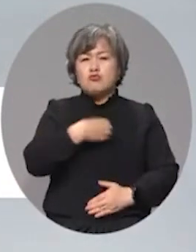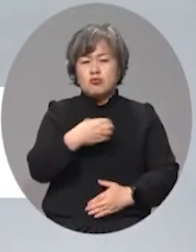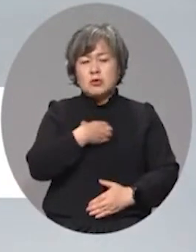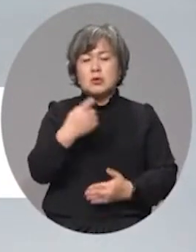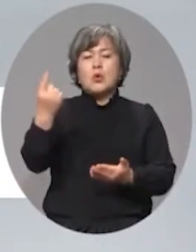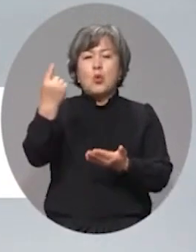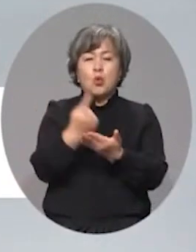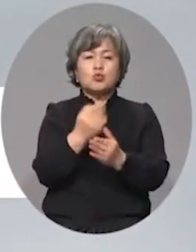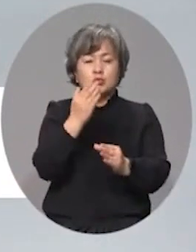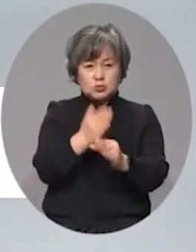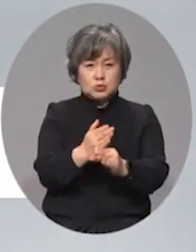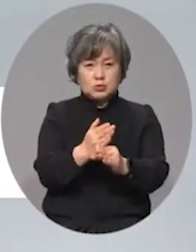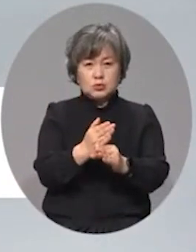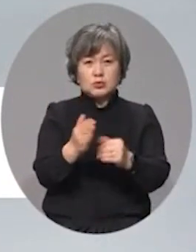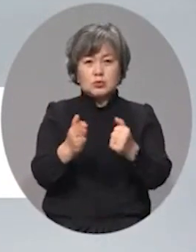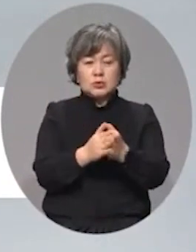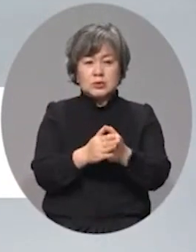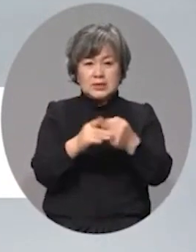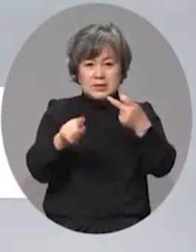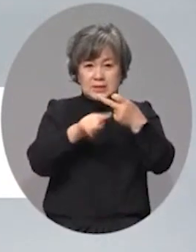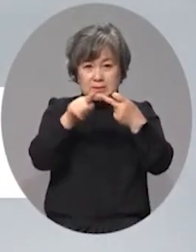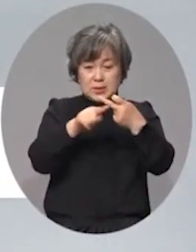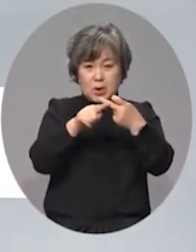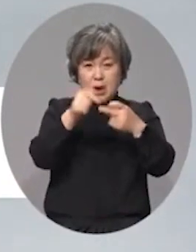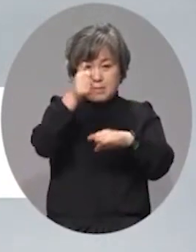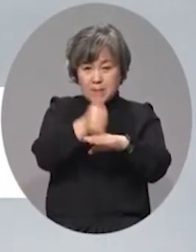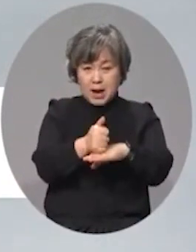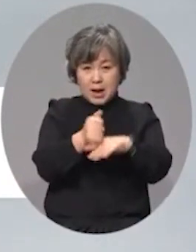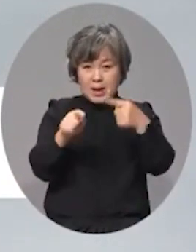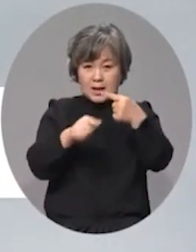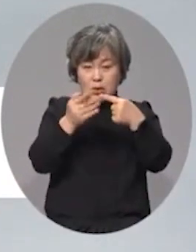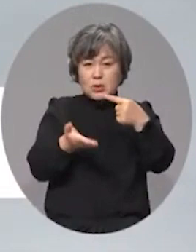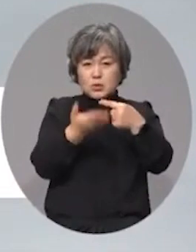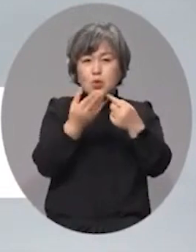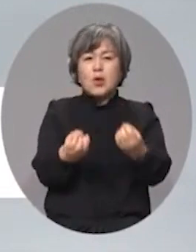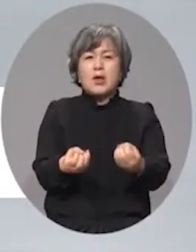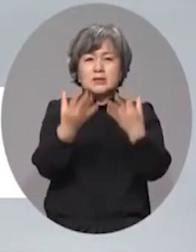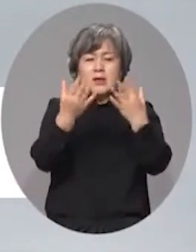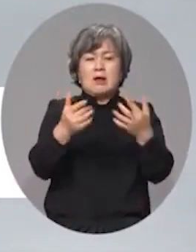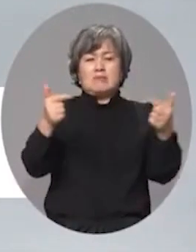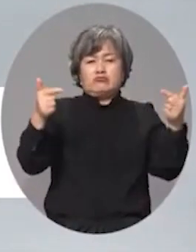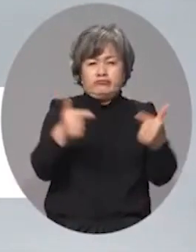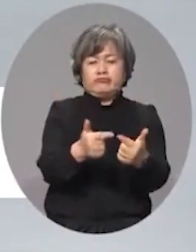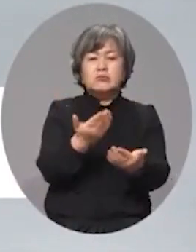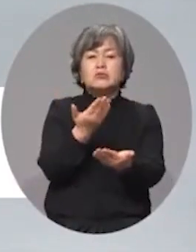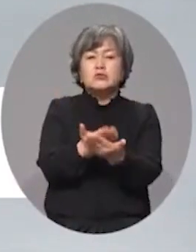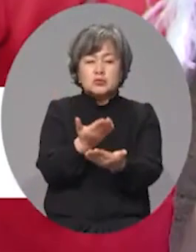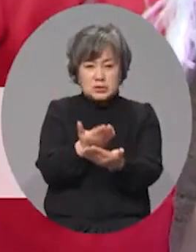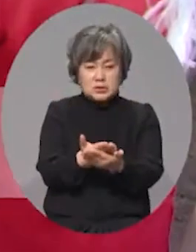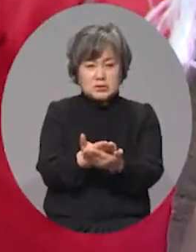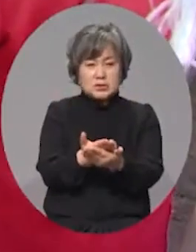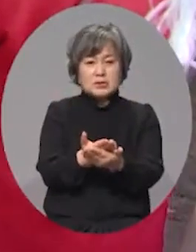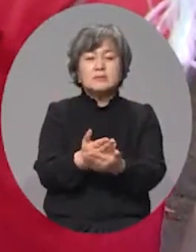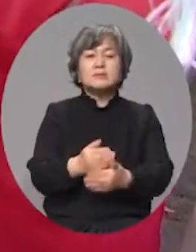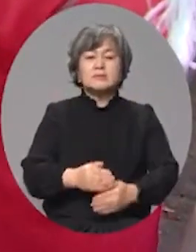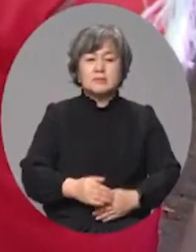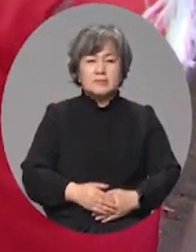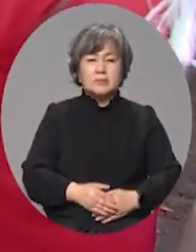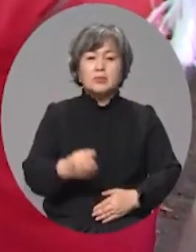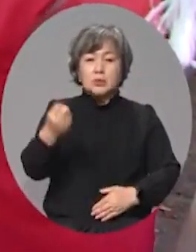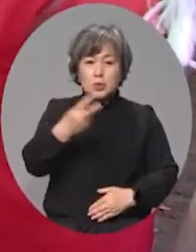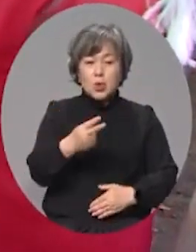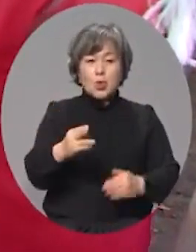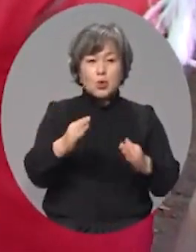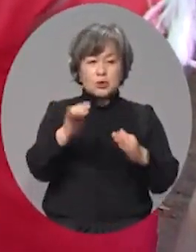다가오고 있습니다. 연말연시 행사를 최대한 자제를 해주시기를.